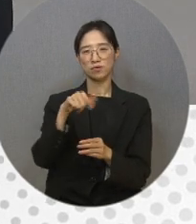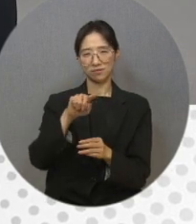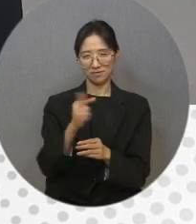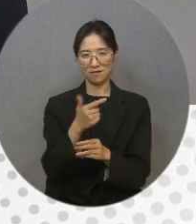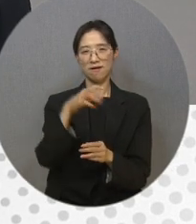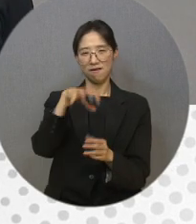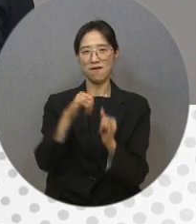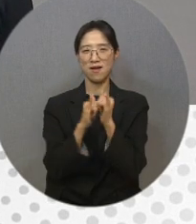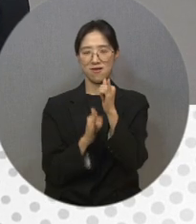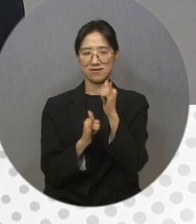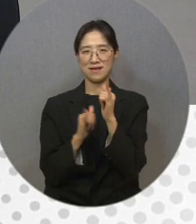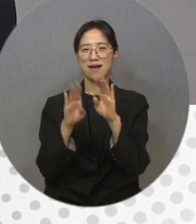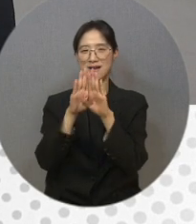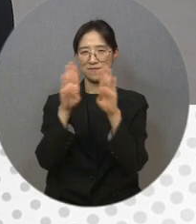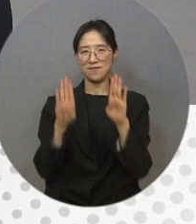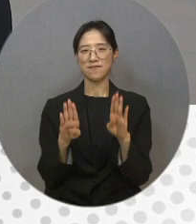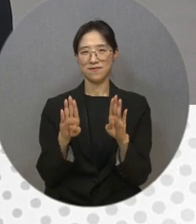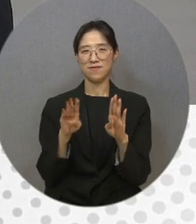역사